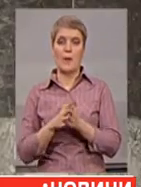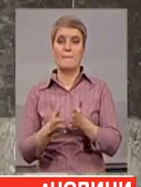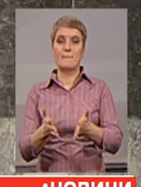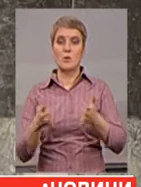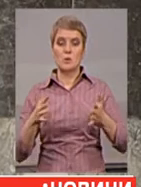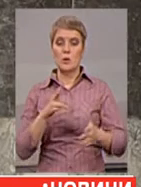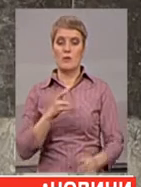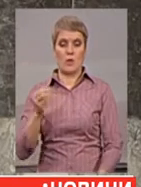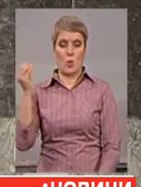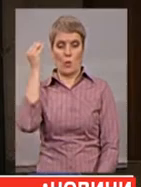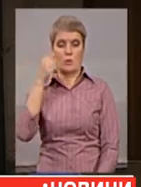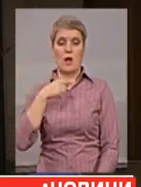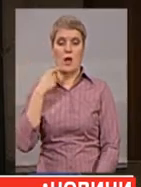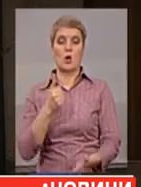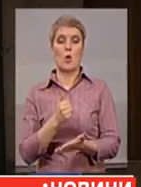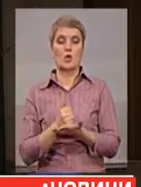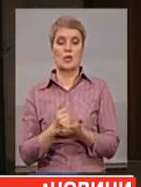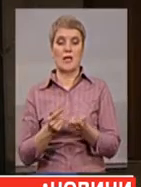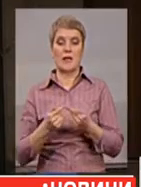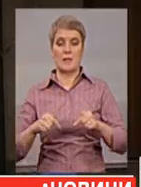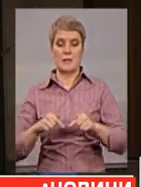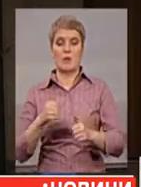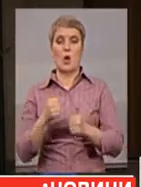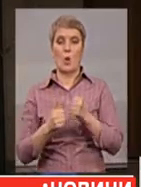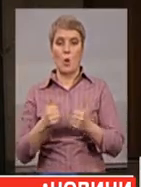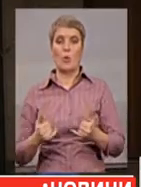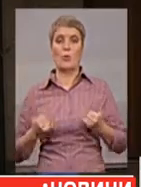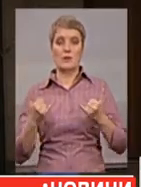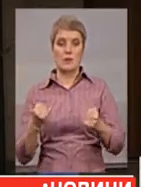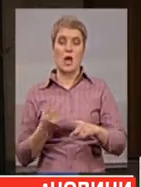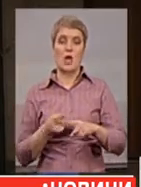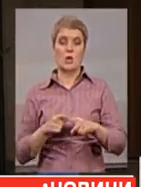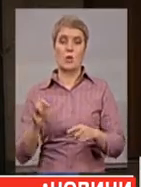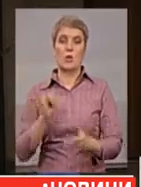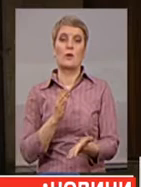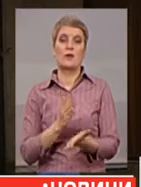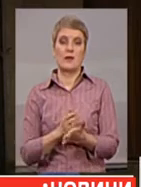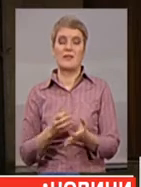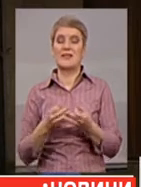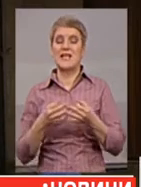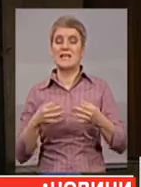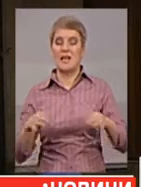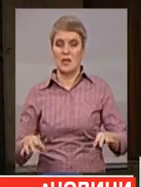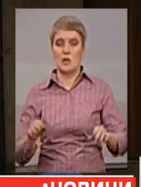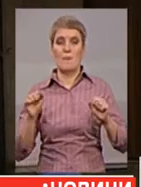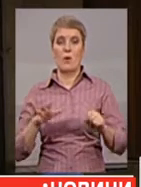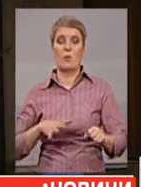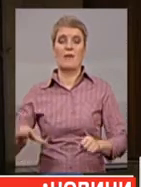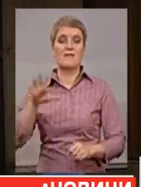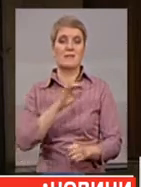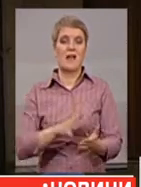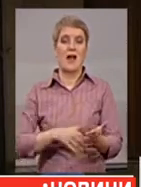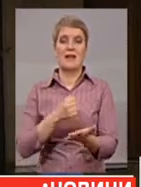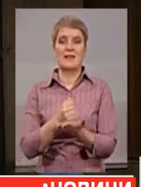колишня очільниця цього департаменту. Конкурс для того і є, він є незалежним, для того, щоб можна було всіх